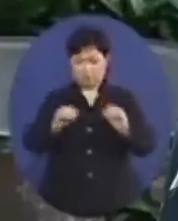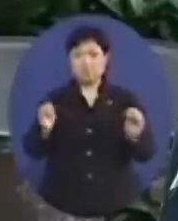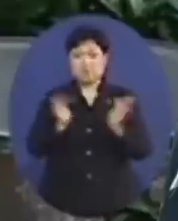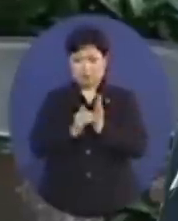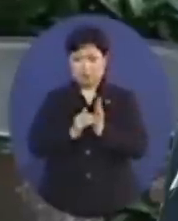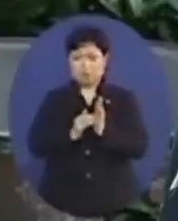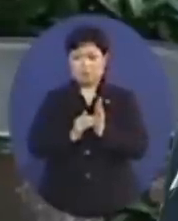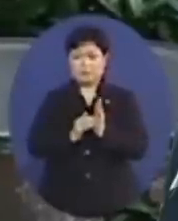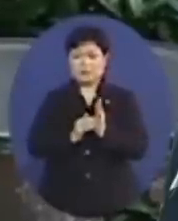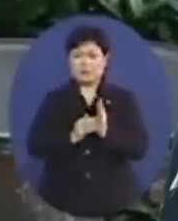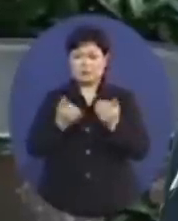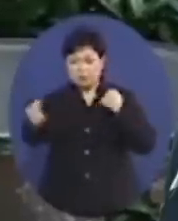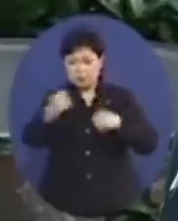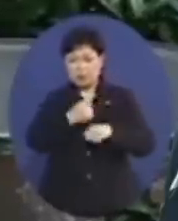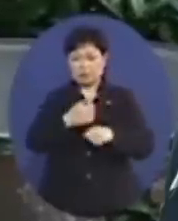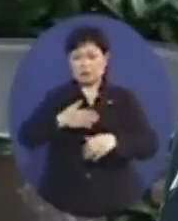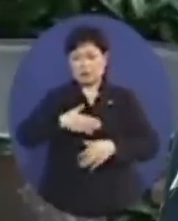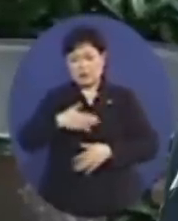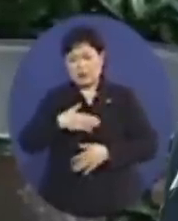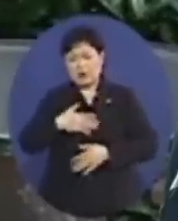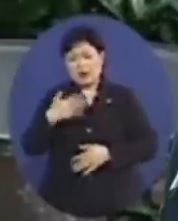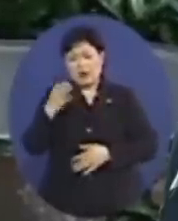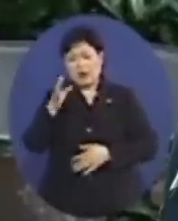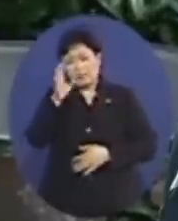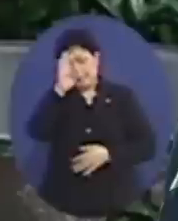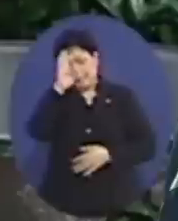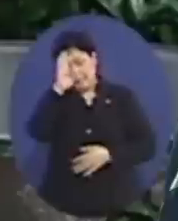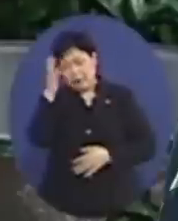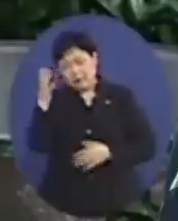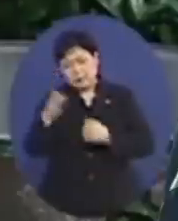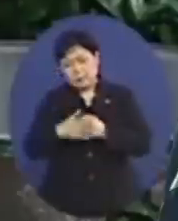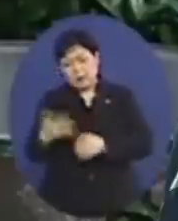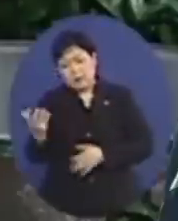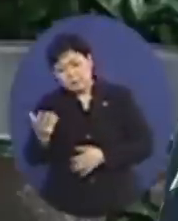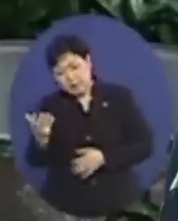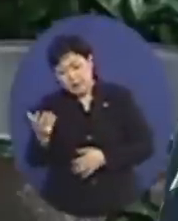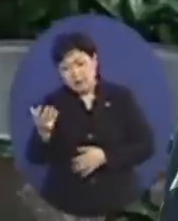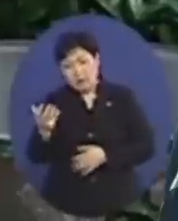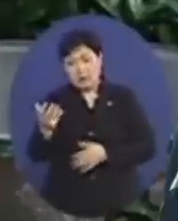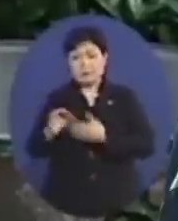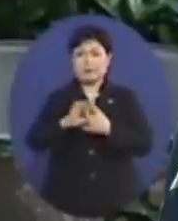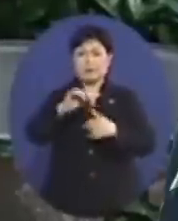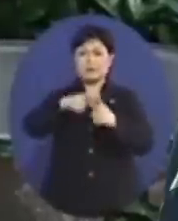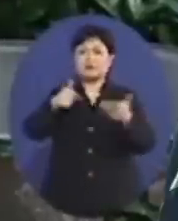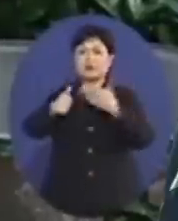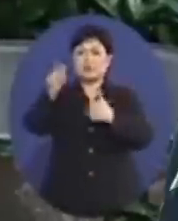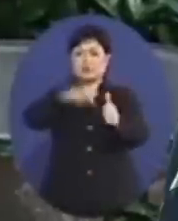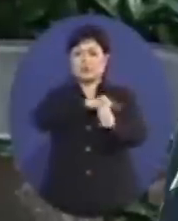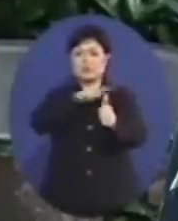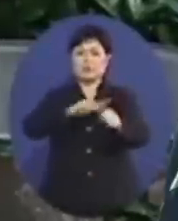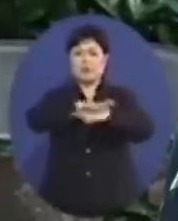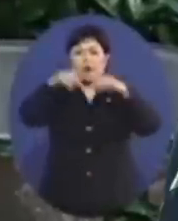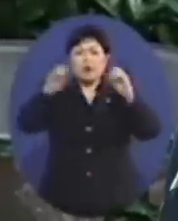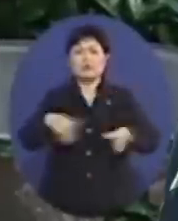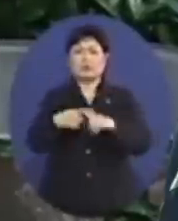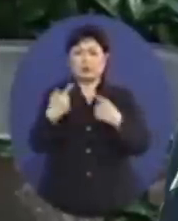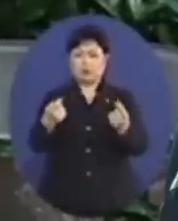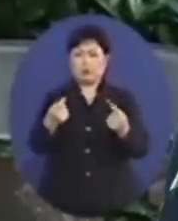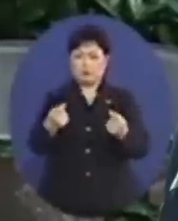그런데도 불구하고 나는 병을 짊어지고 있으면 예수님의 채찍에 맞은 것은 헛되고 말지 않습니까?